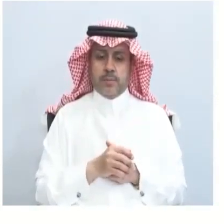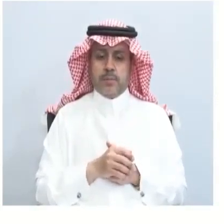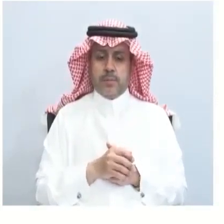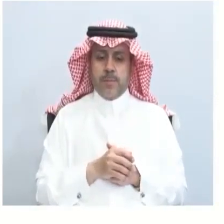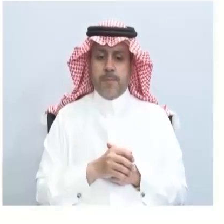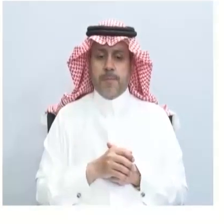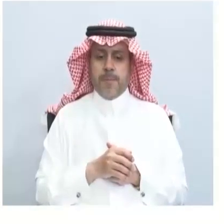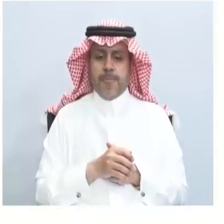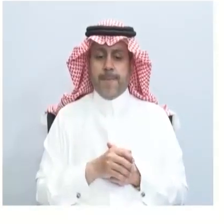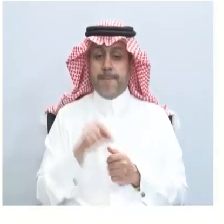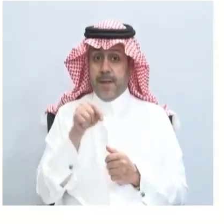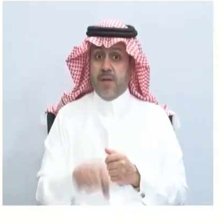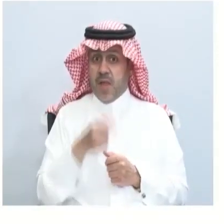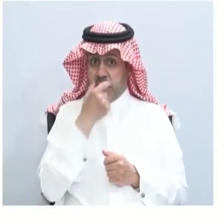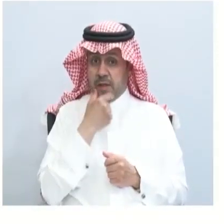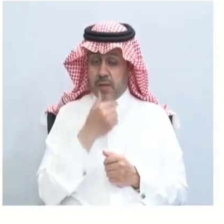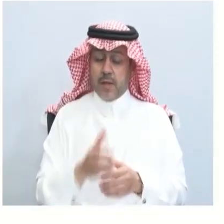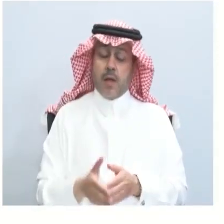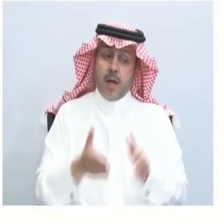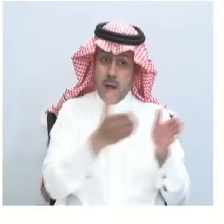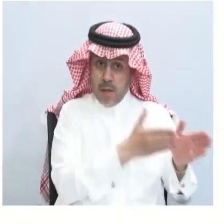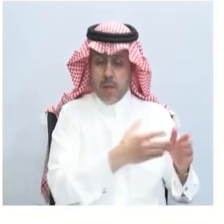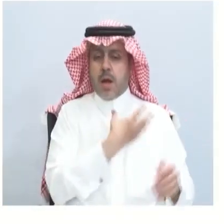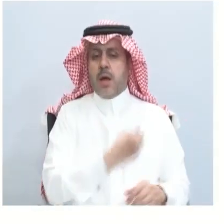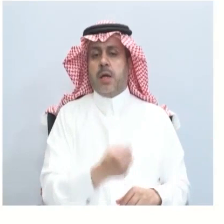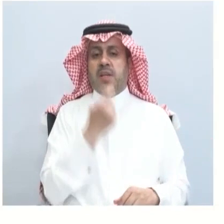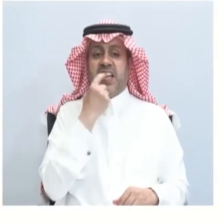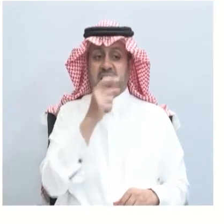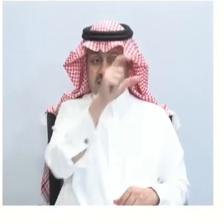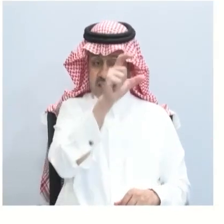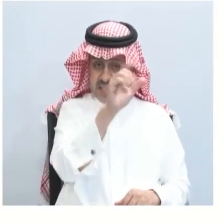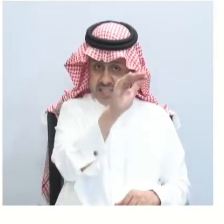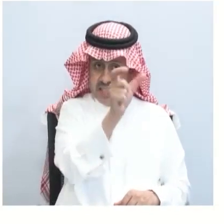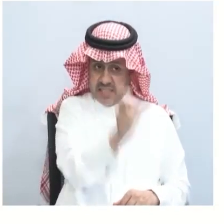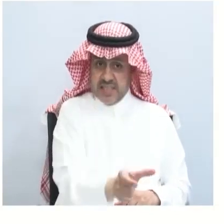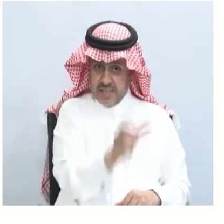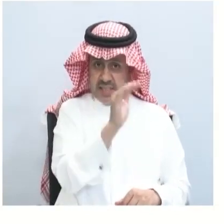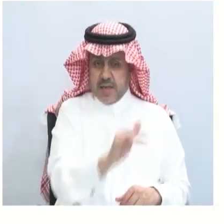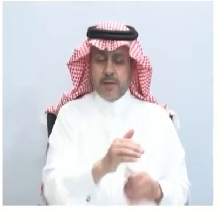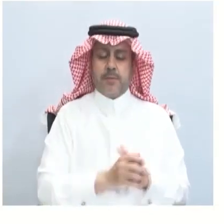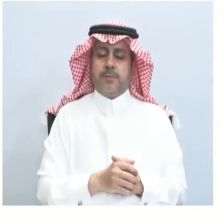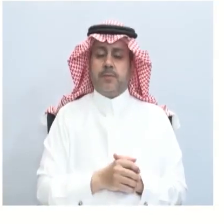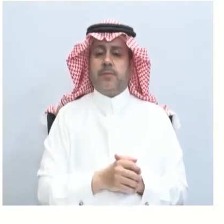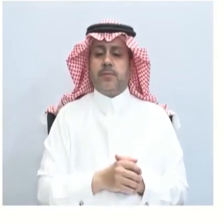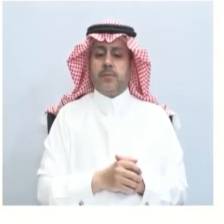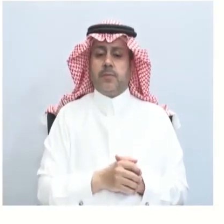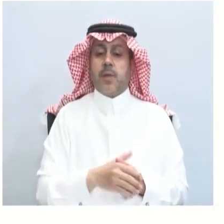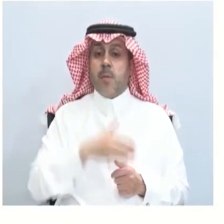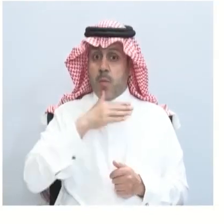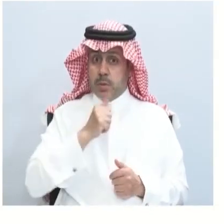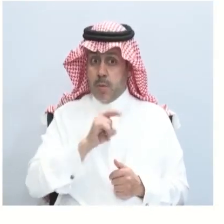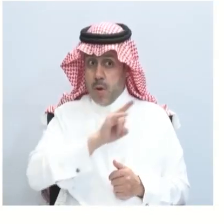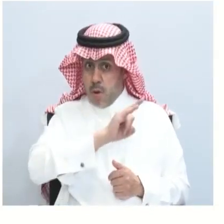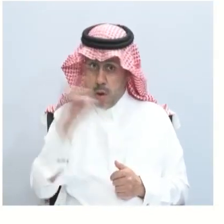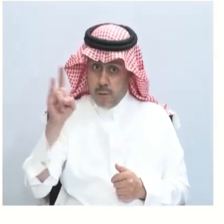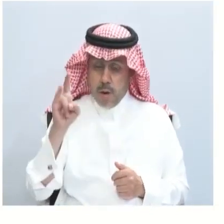اولا في هذا الحديث حث على الرحمه بالصغار حيث نفى صلى الله عليه وسلم كمال الاتباع